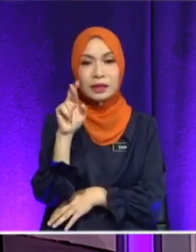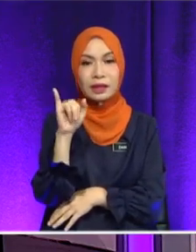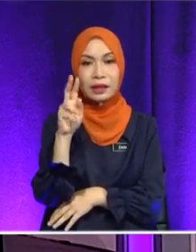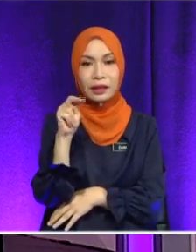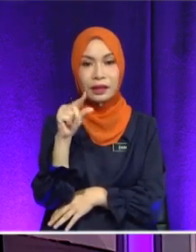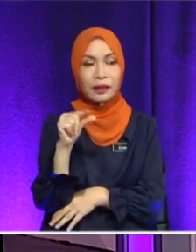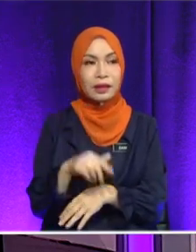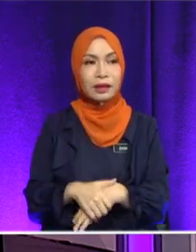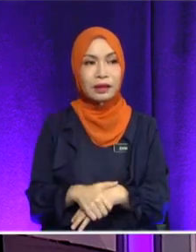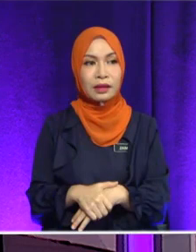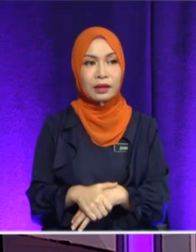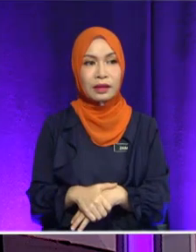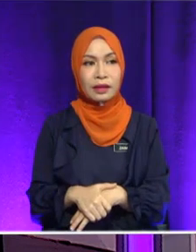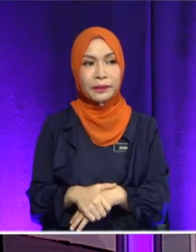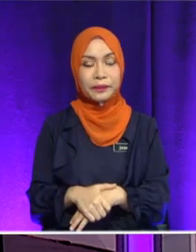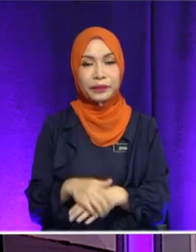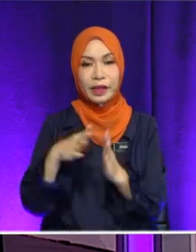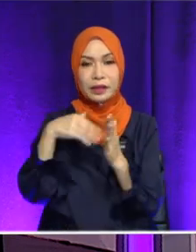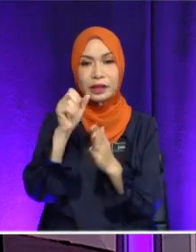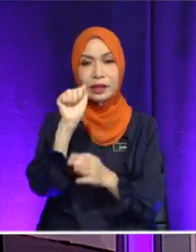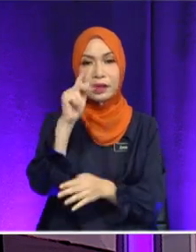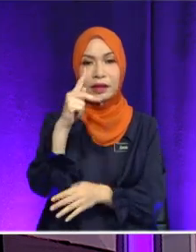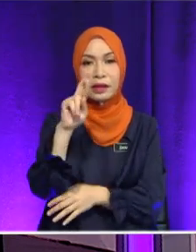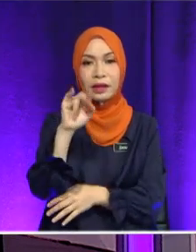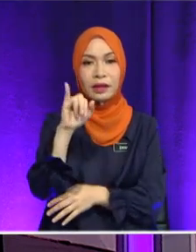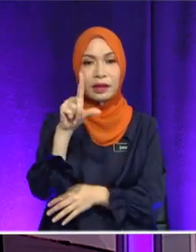tahun 1985 dan juga